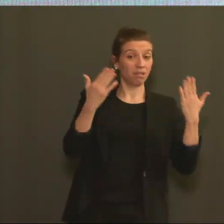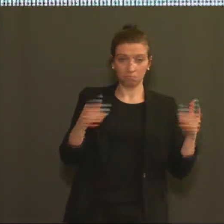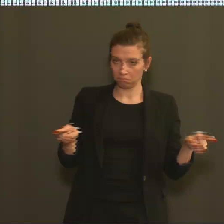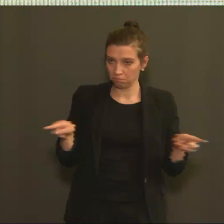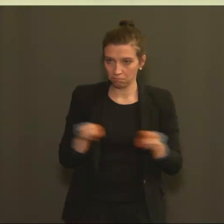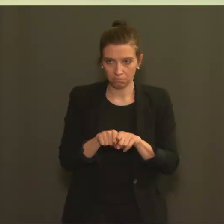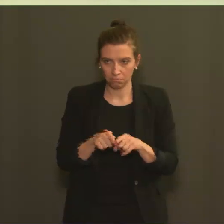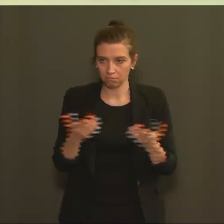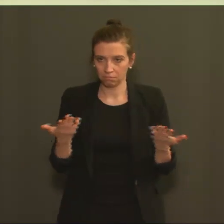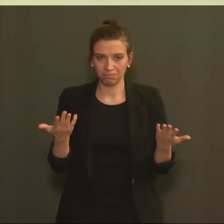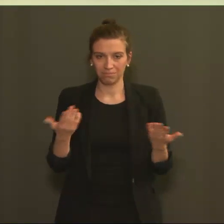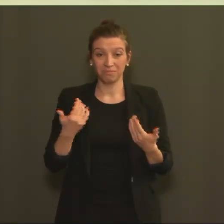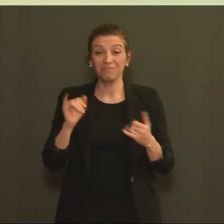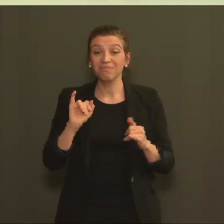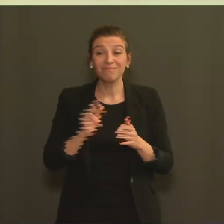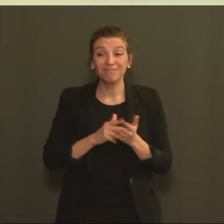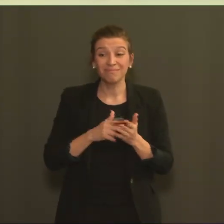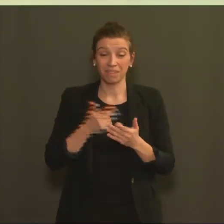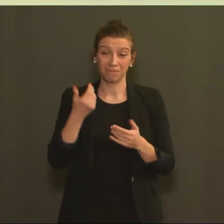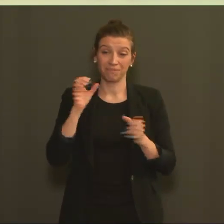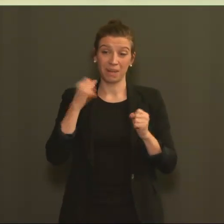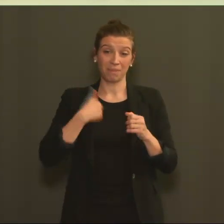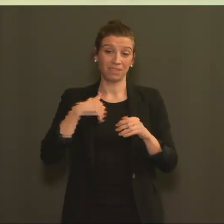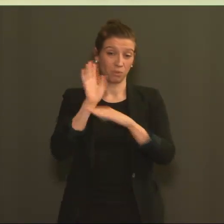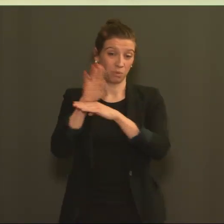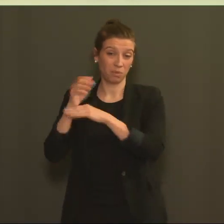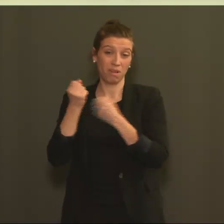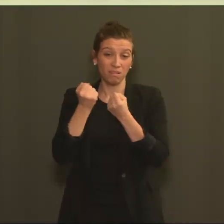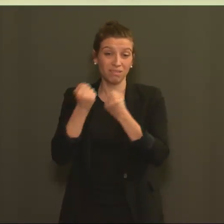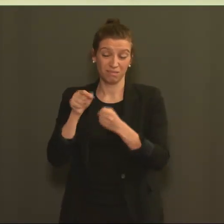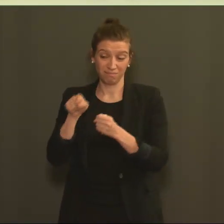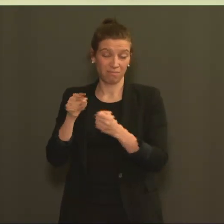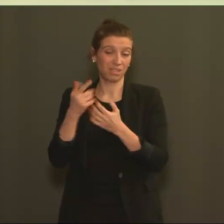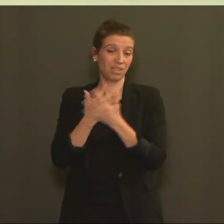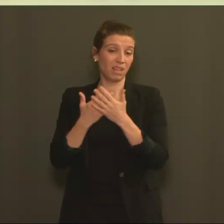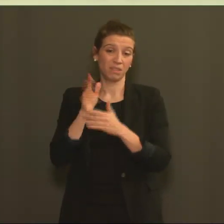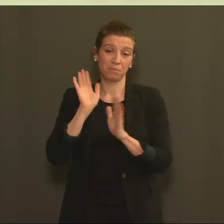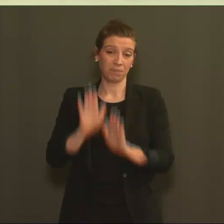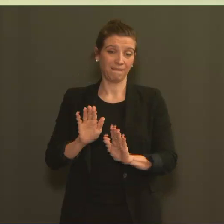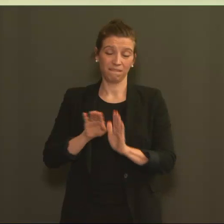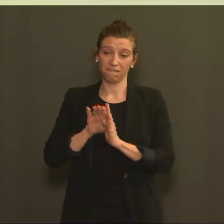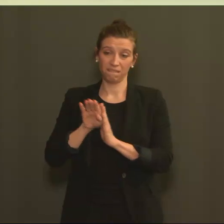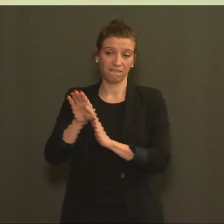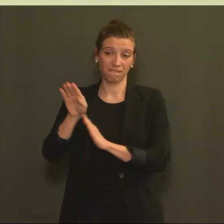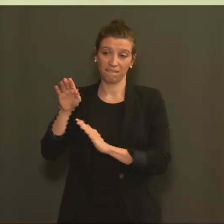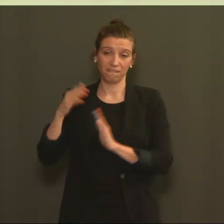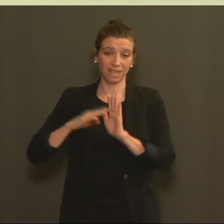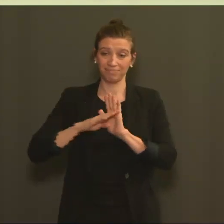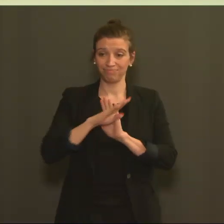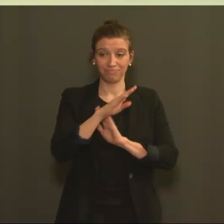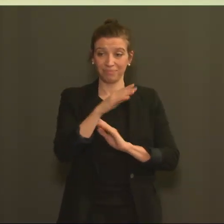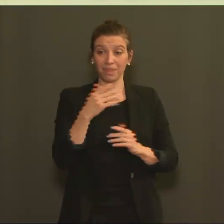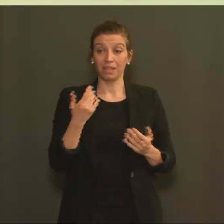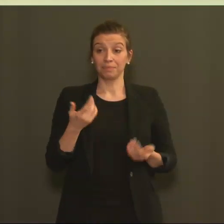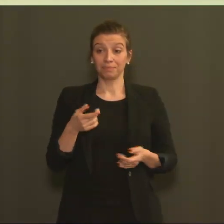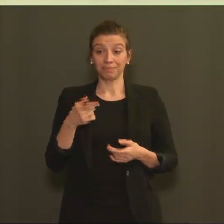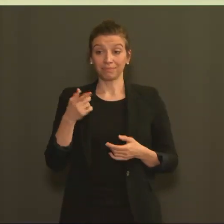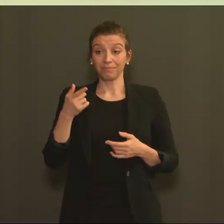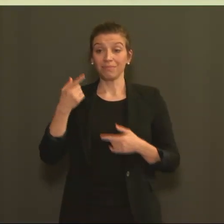we zien ondertussen dat in landen waar mijn de scholen gesloten heeft de mobiliteit sterker is afgenomen in vergelijking met